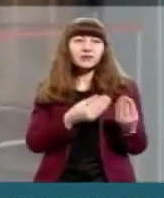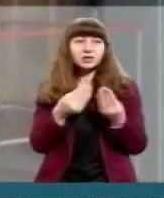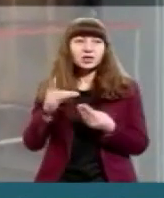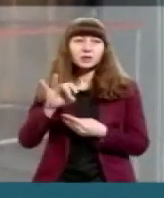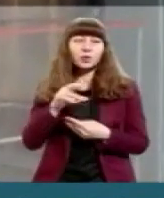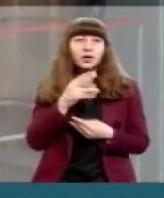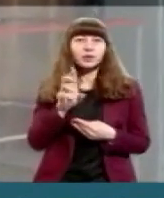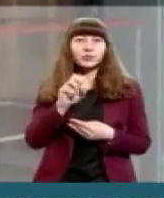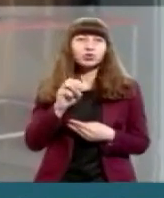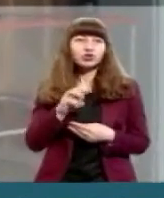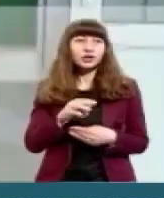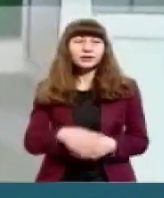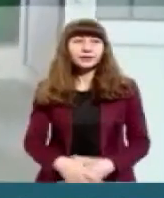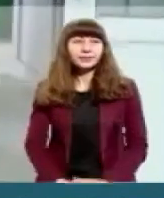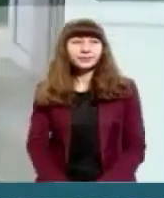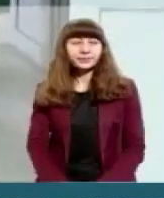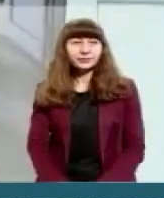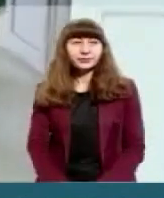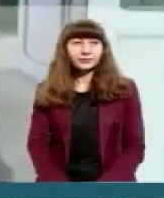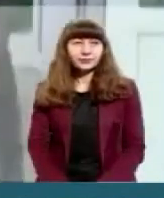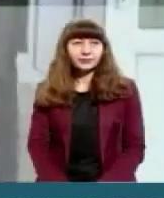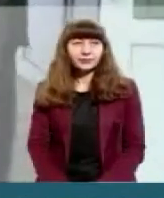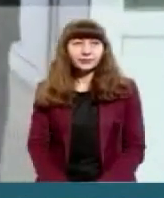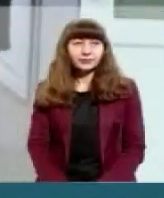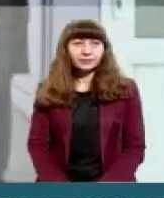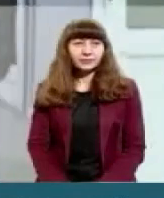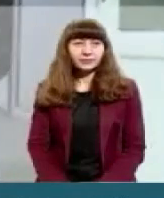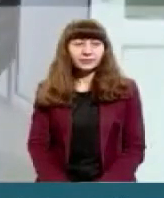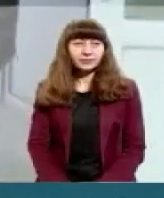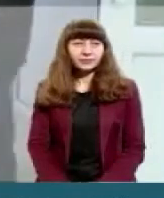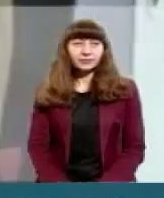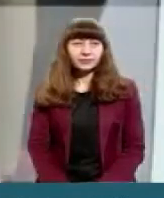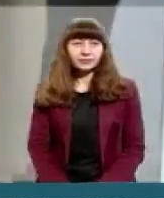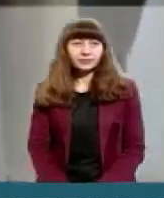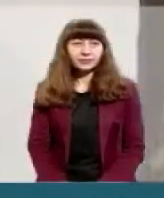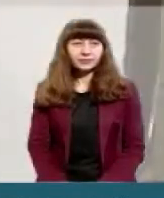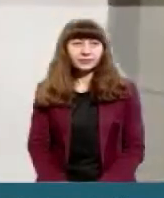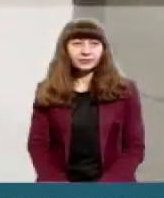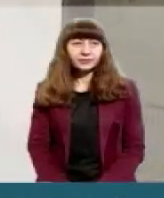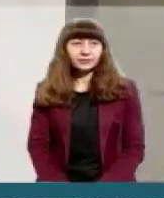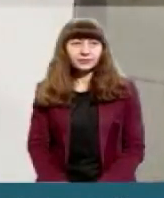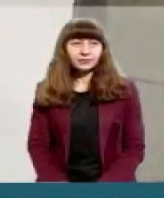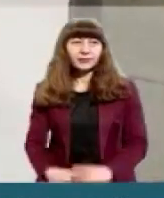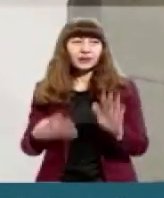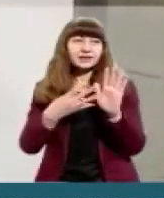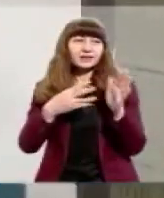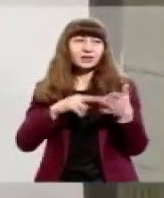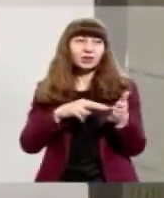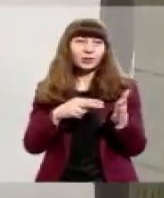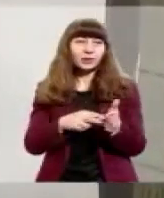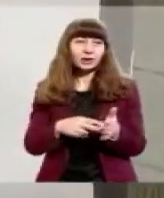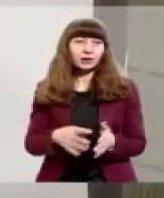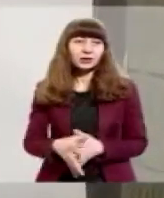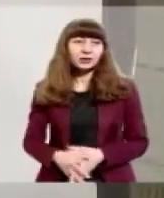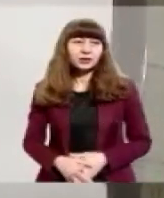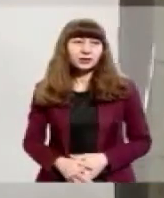республиканского бюджета на ремонт теплосетей в Кустанае и модернизацию системы теплоснабжения в Аркалыке. 9 проектов, прошедших